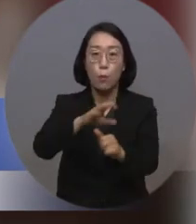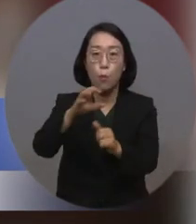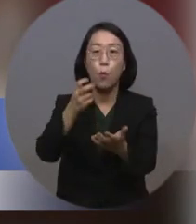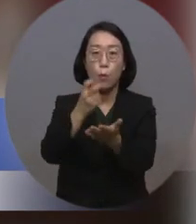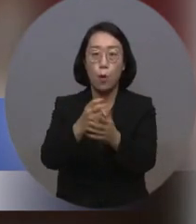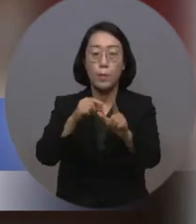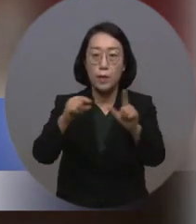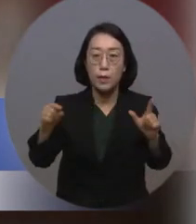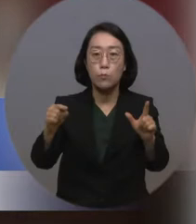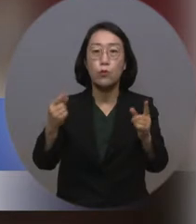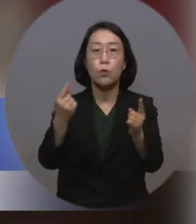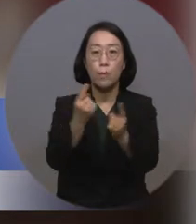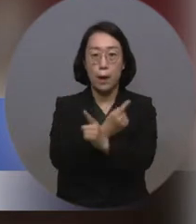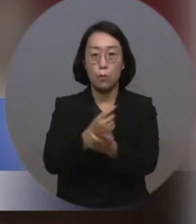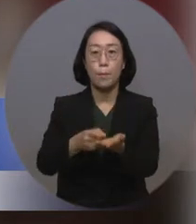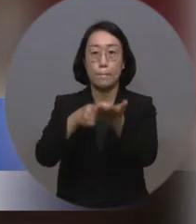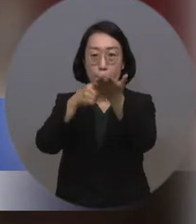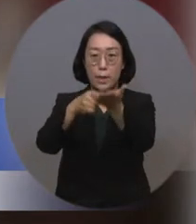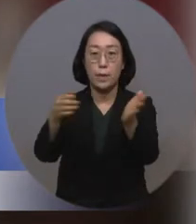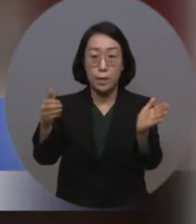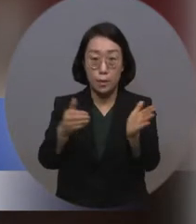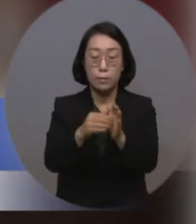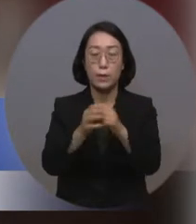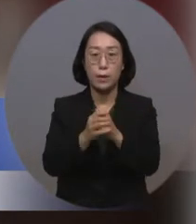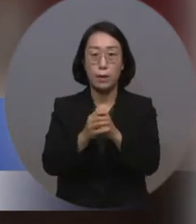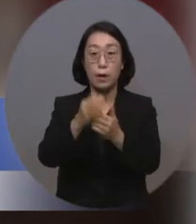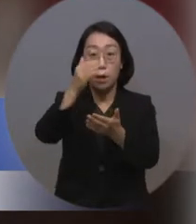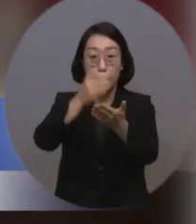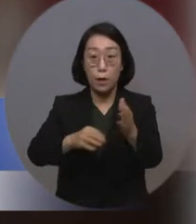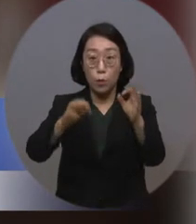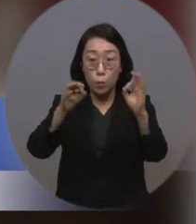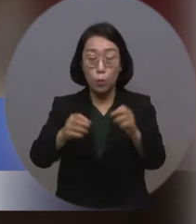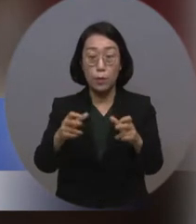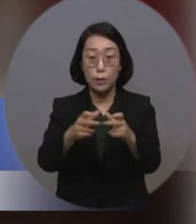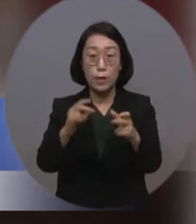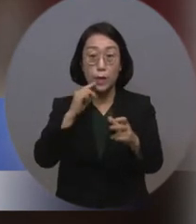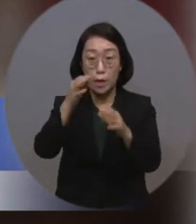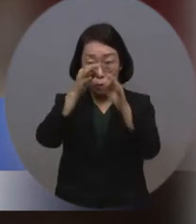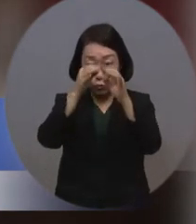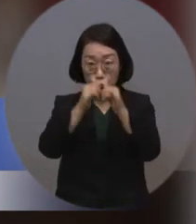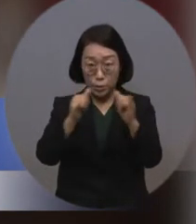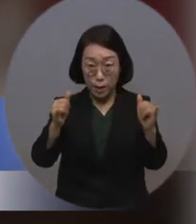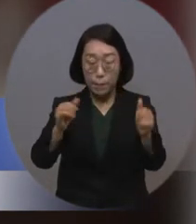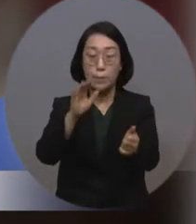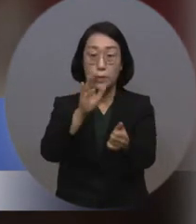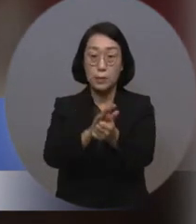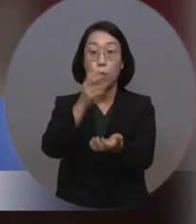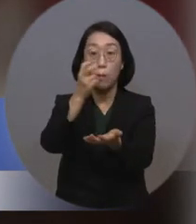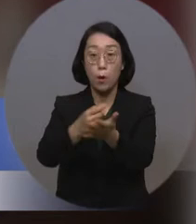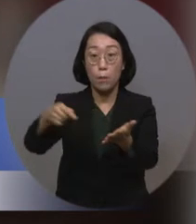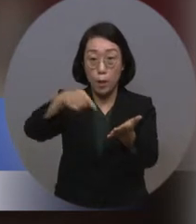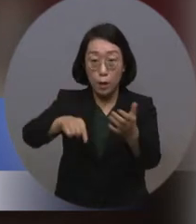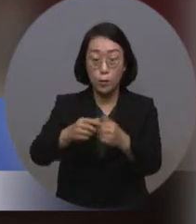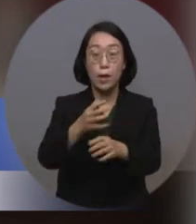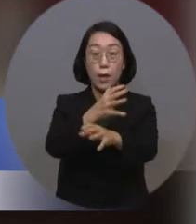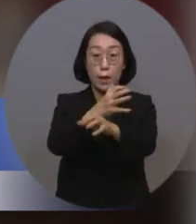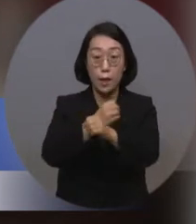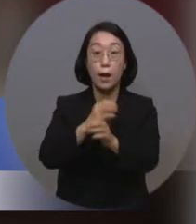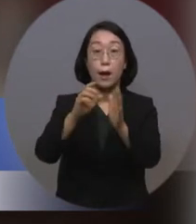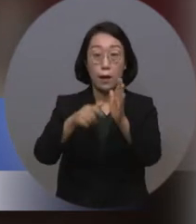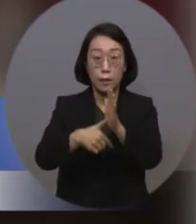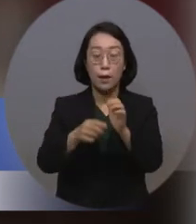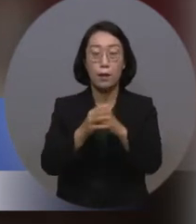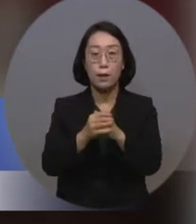개정 법률안을 대표 발의했습니다. 개정안에는 장애예술인지원법에 따른 장애예술인과 근로계약을 체결하는